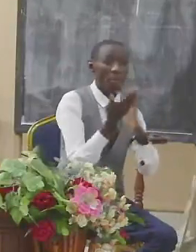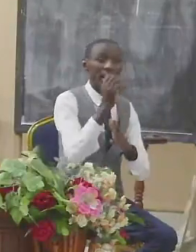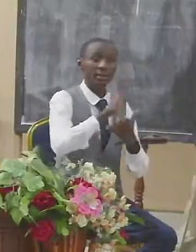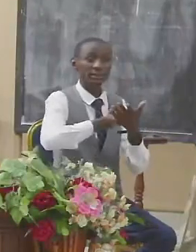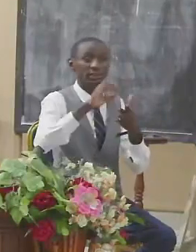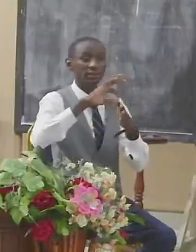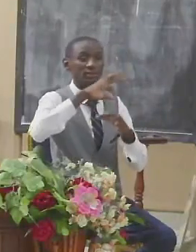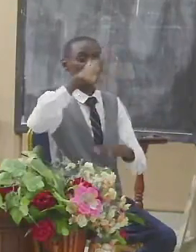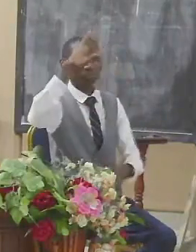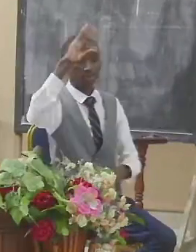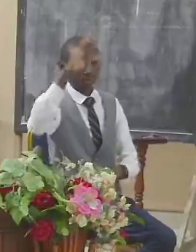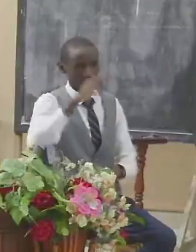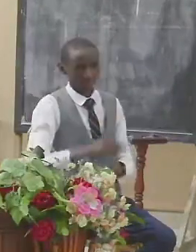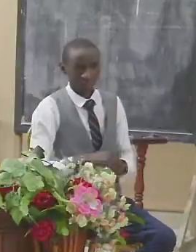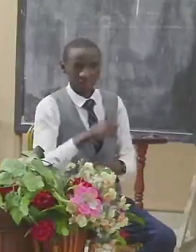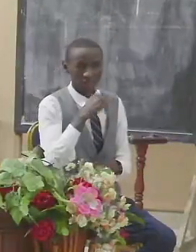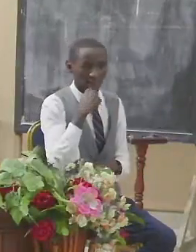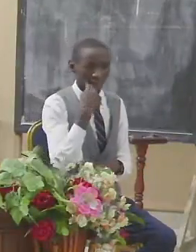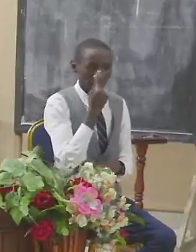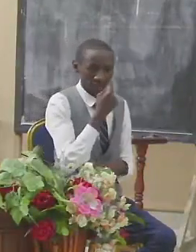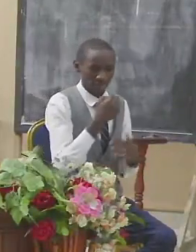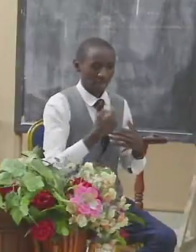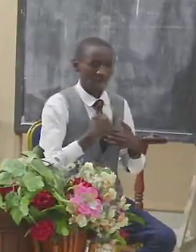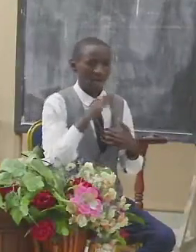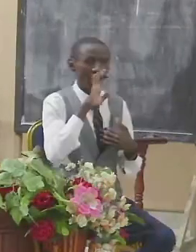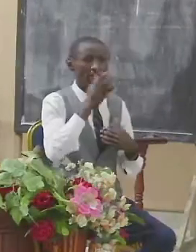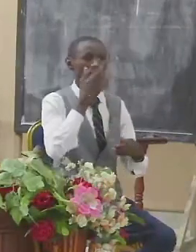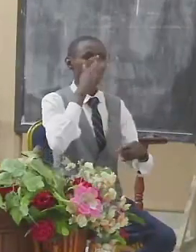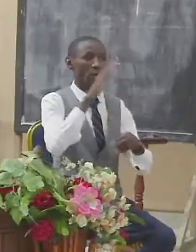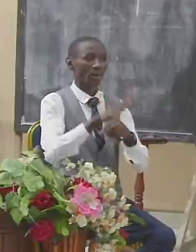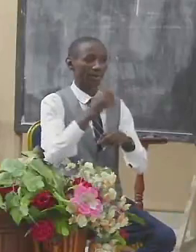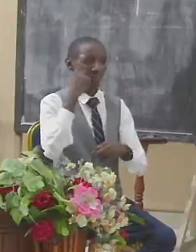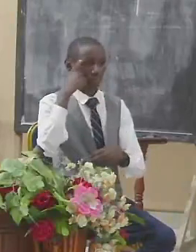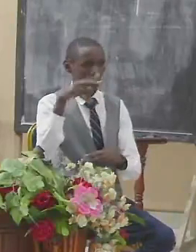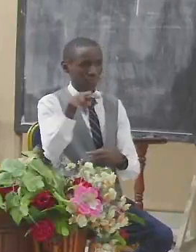Roho Mtakatifu. Qui avait été promis. Aliye ahidiwa.